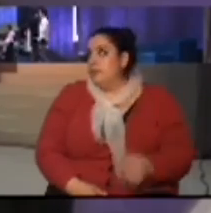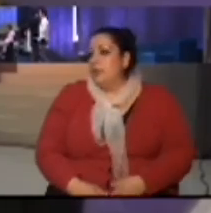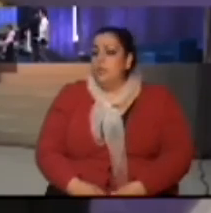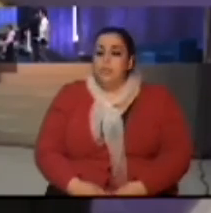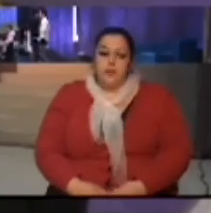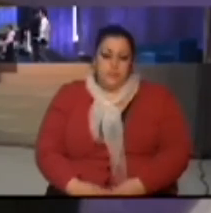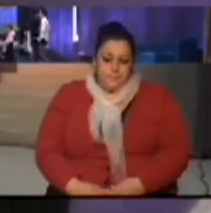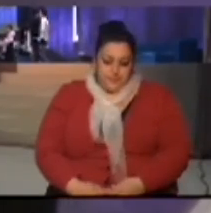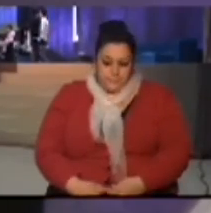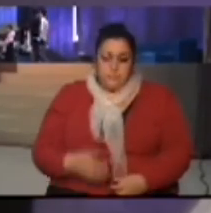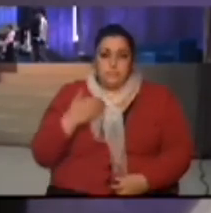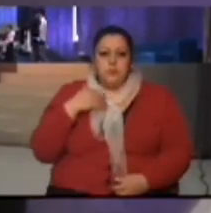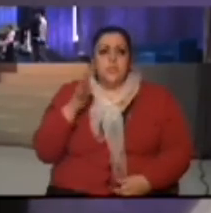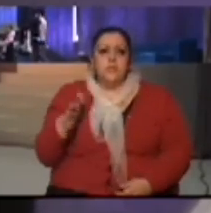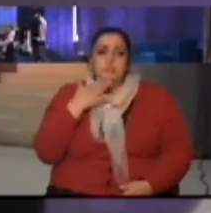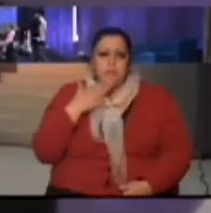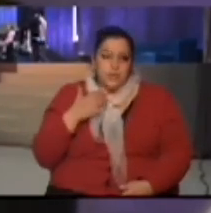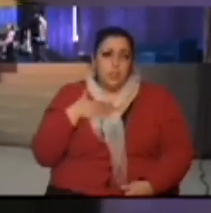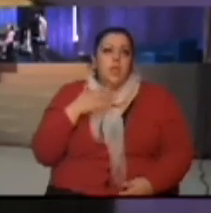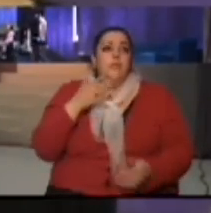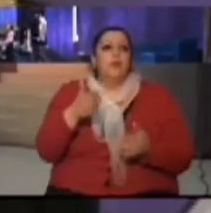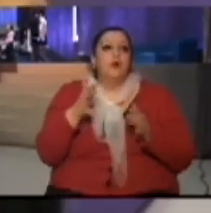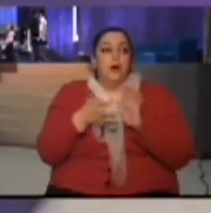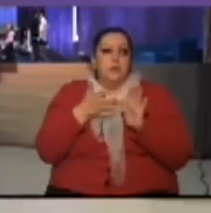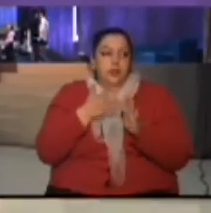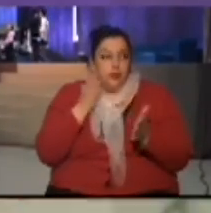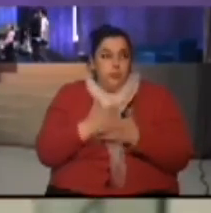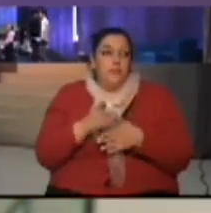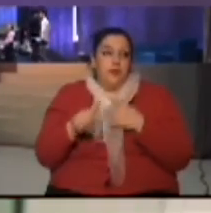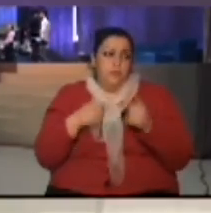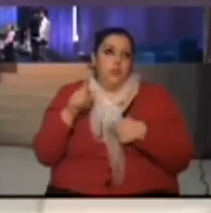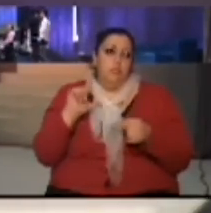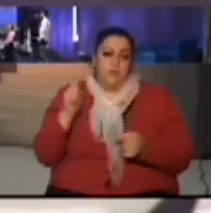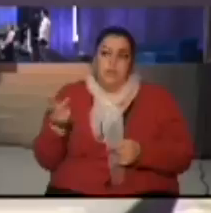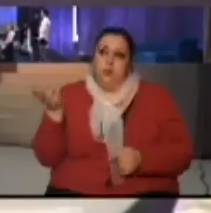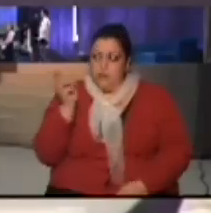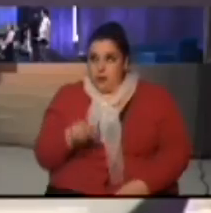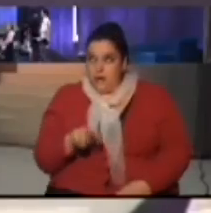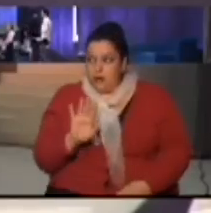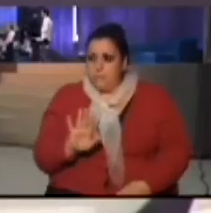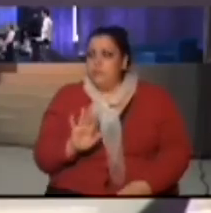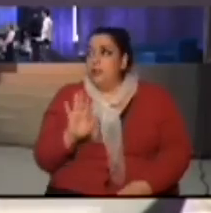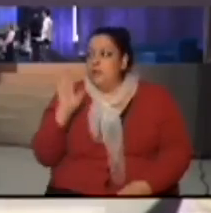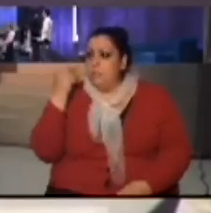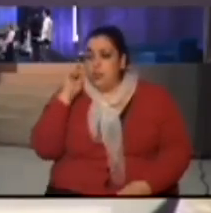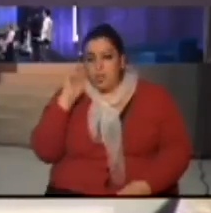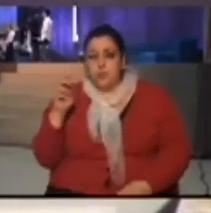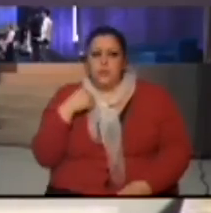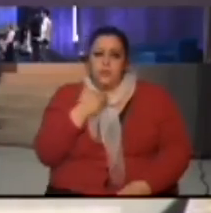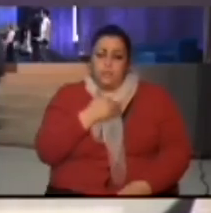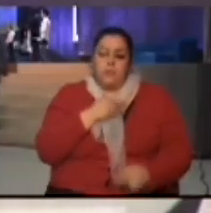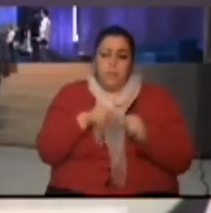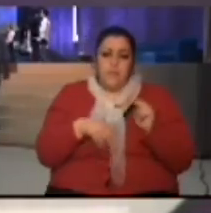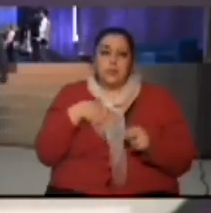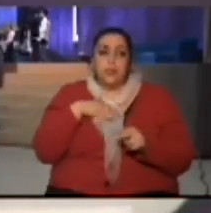ձեր կարիքն ունենք, սիրով հրավիրում ենք ձեզ, ամեն, փառք ամենակարող Աստծուն, ես ուզում եմ ավարտեմ իմ